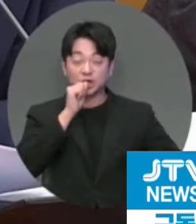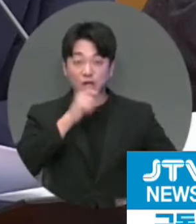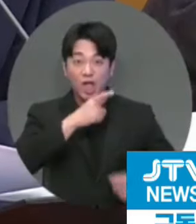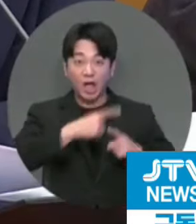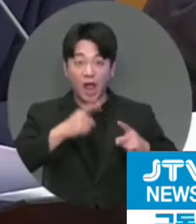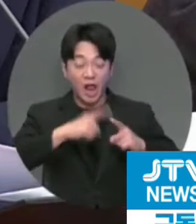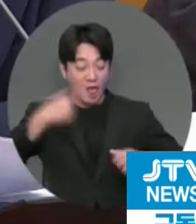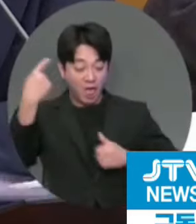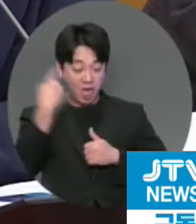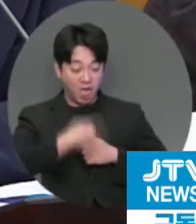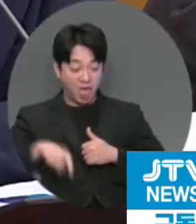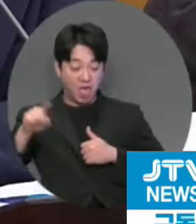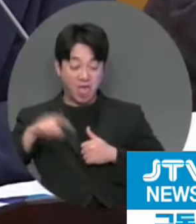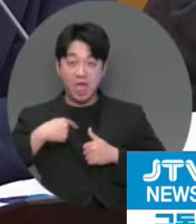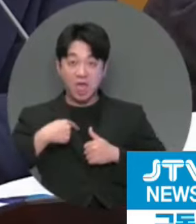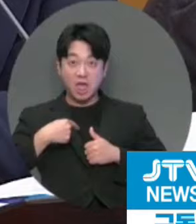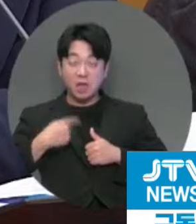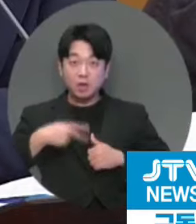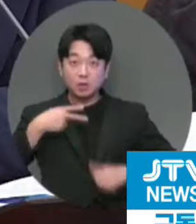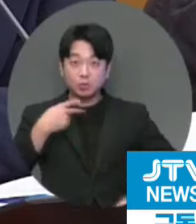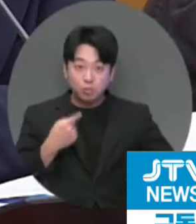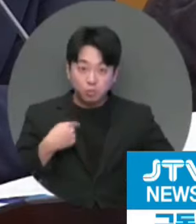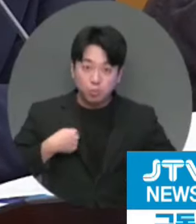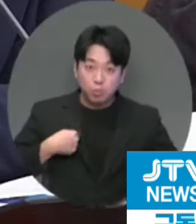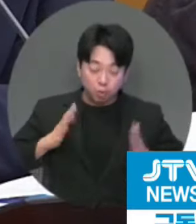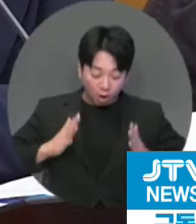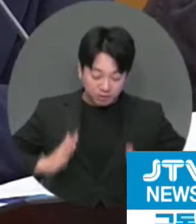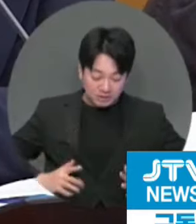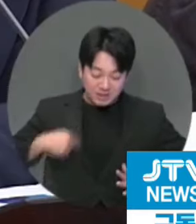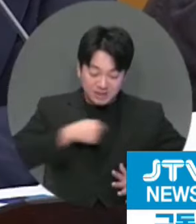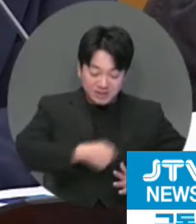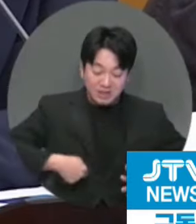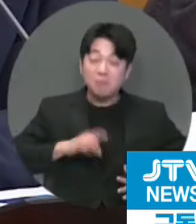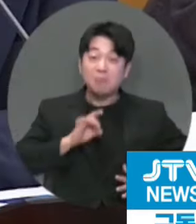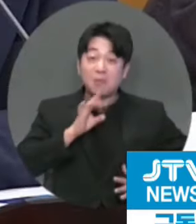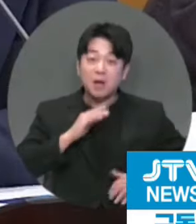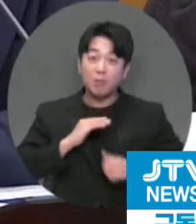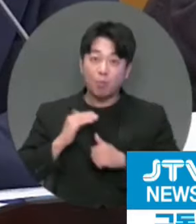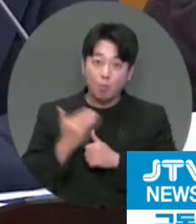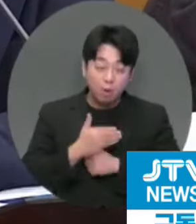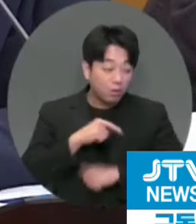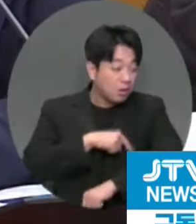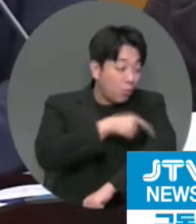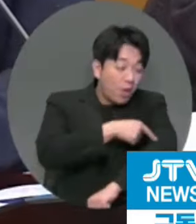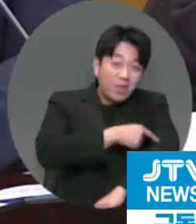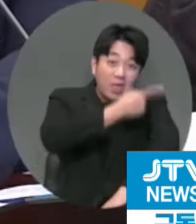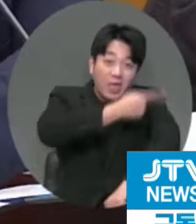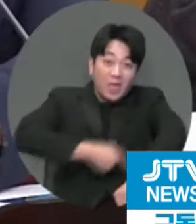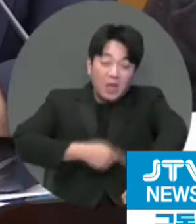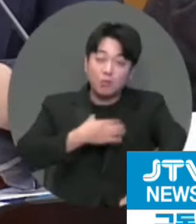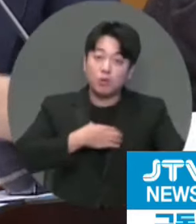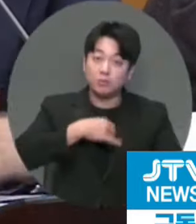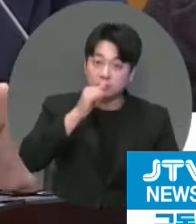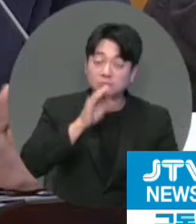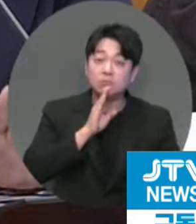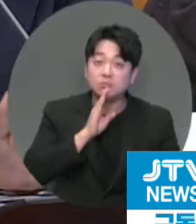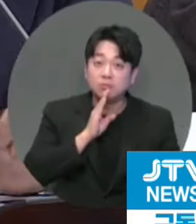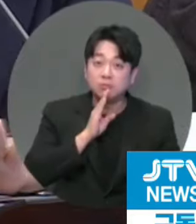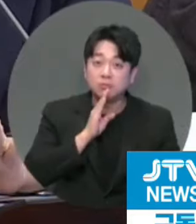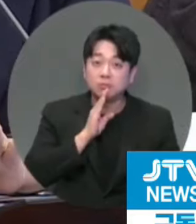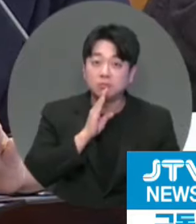다 찔리겠구만요. 예, 맞습니다. 그럼 손에 장갑도 딱딱해서 잘 좁혀지지가 않는다고 하던데. 예, 그러면 맞습니다.